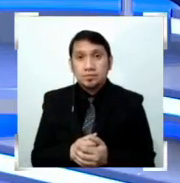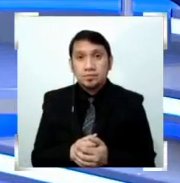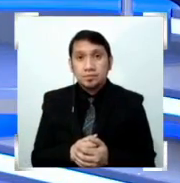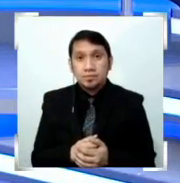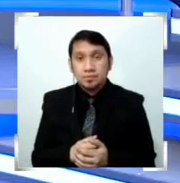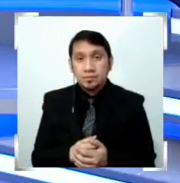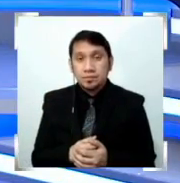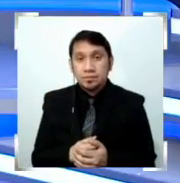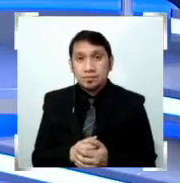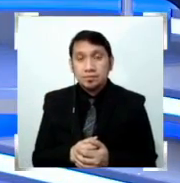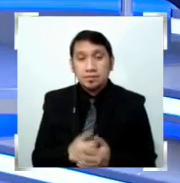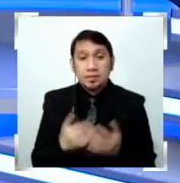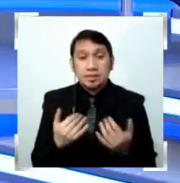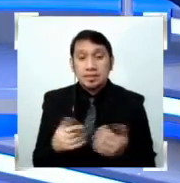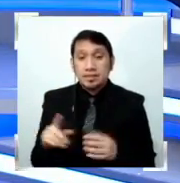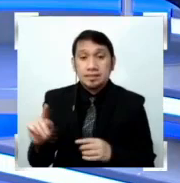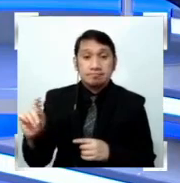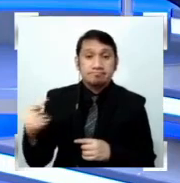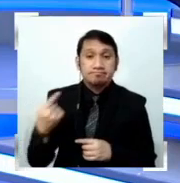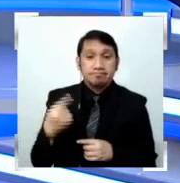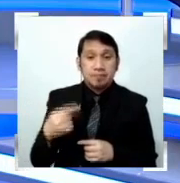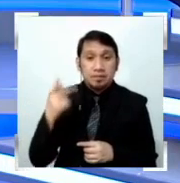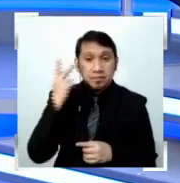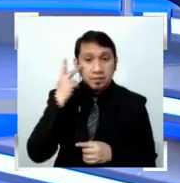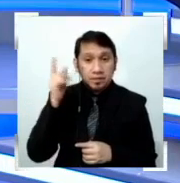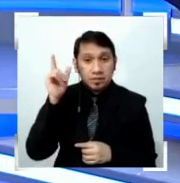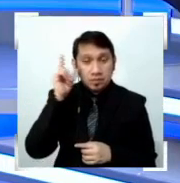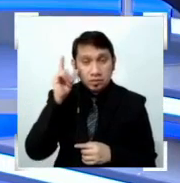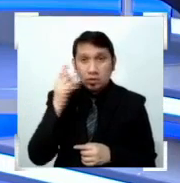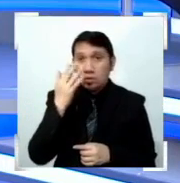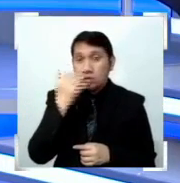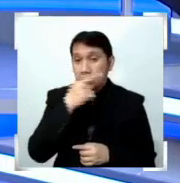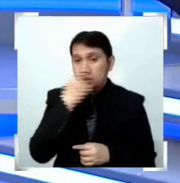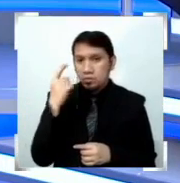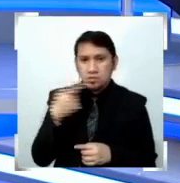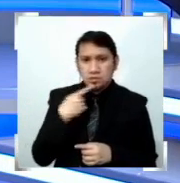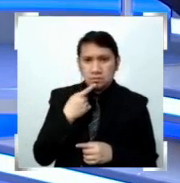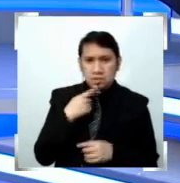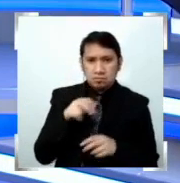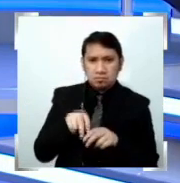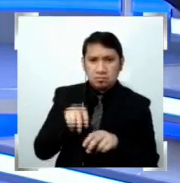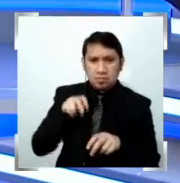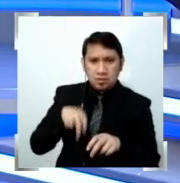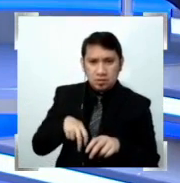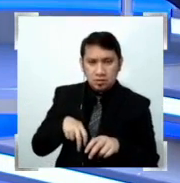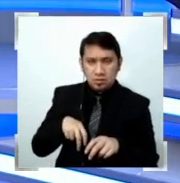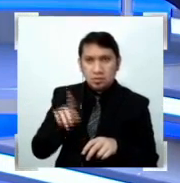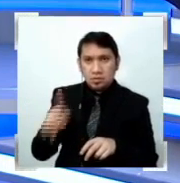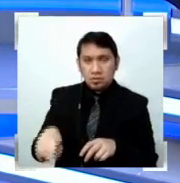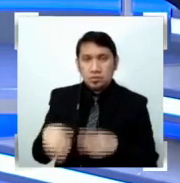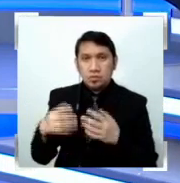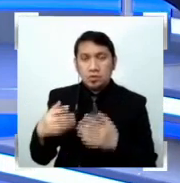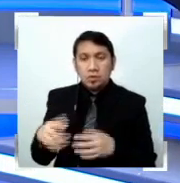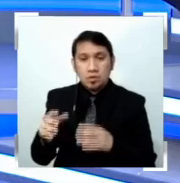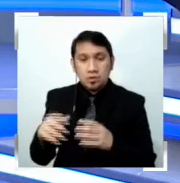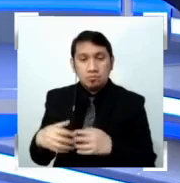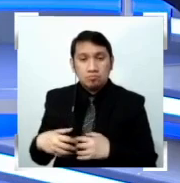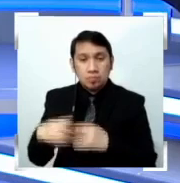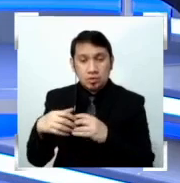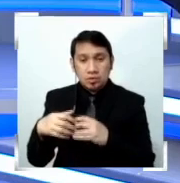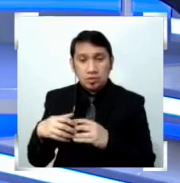Dainsulto raw si Senador Pig Lacson sa pahiwatig na umatras na lang siya para mabuo ang Robredo-Soto